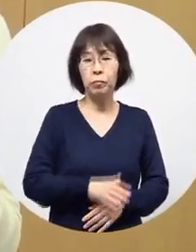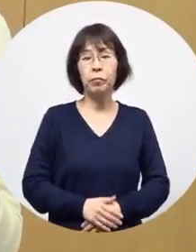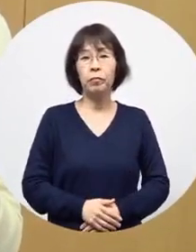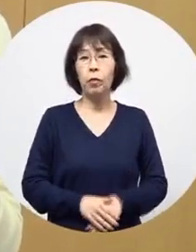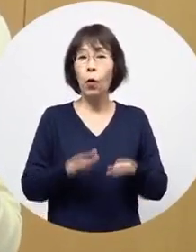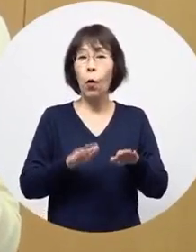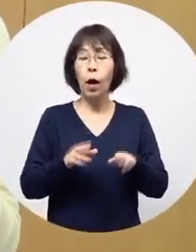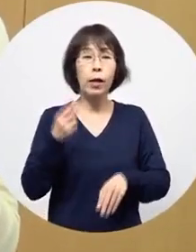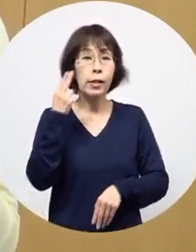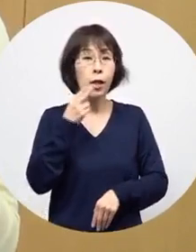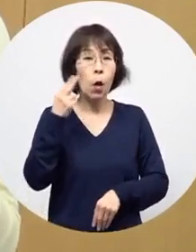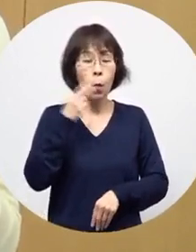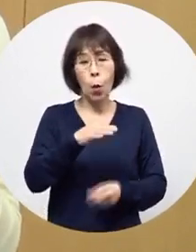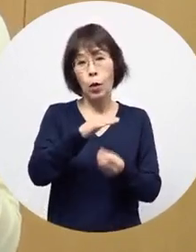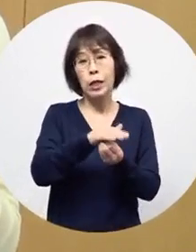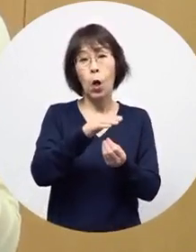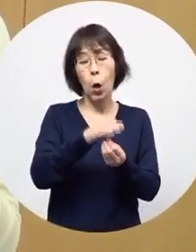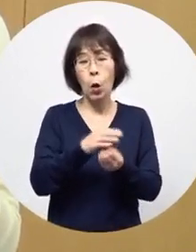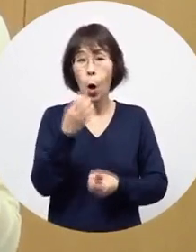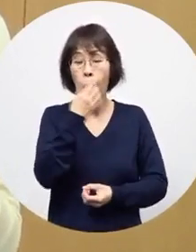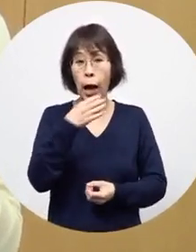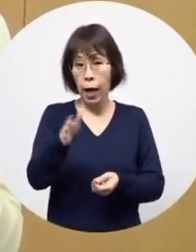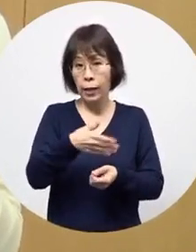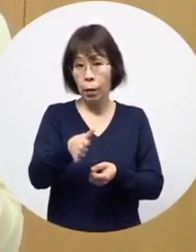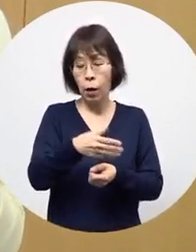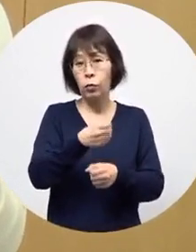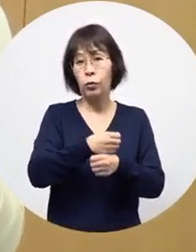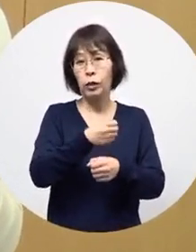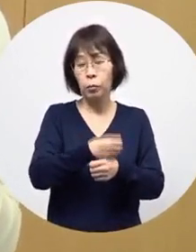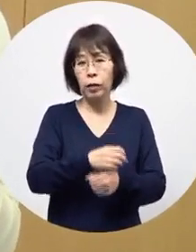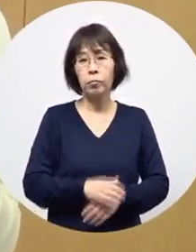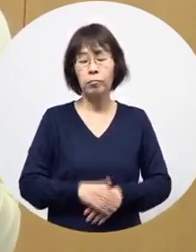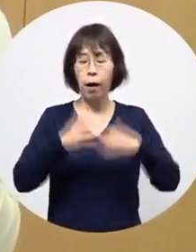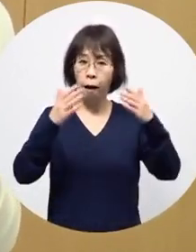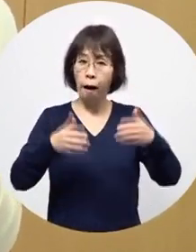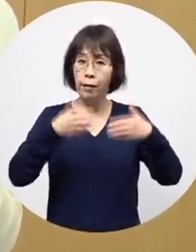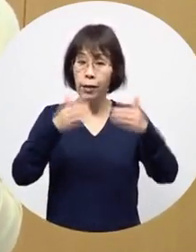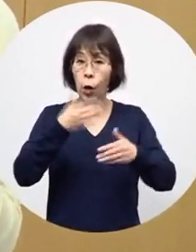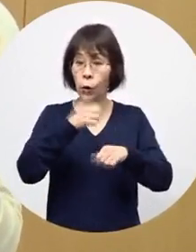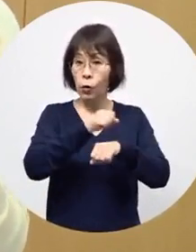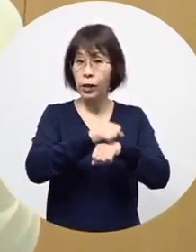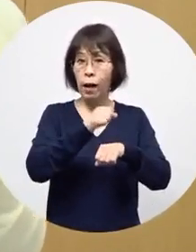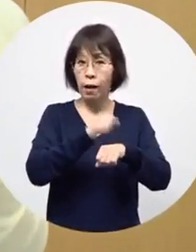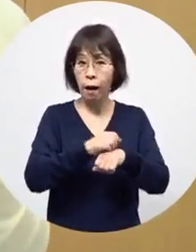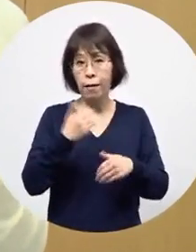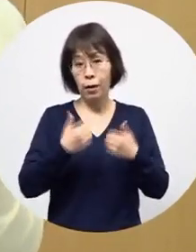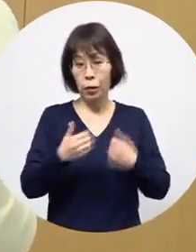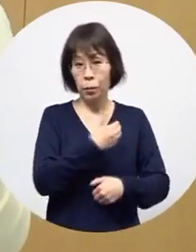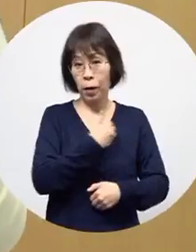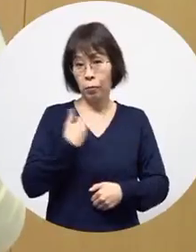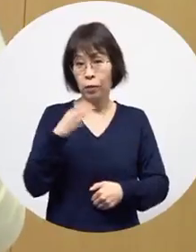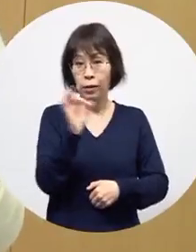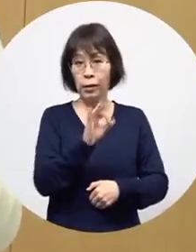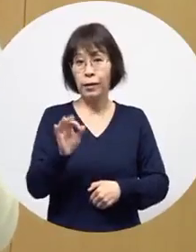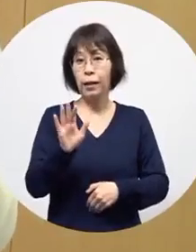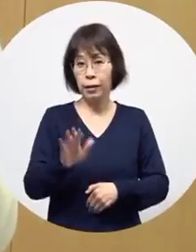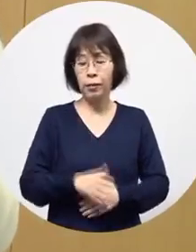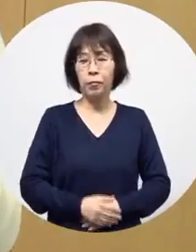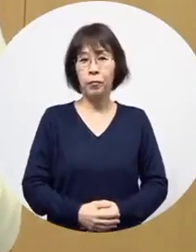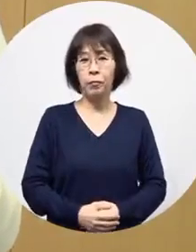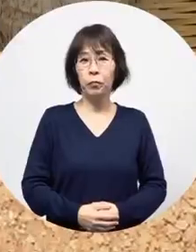回は里芋ときのこのピリ辛炒めを作っていきます。 秋の食材を存分に楽しめる一品ですね。はい